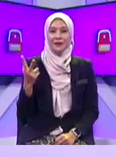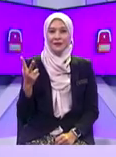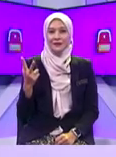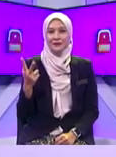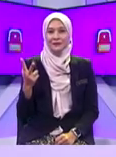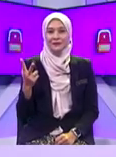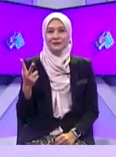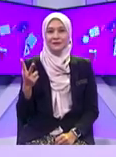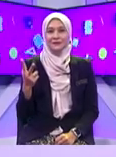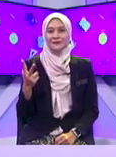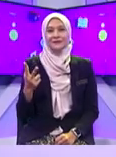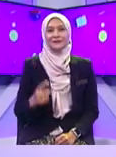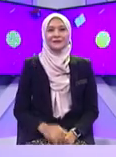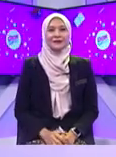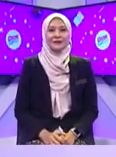3